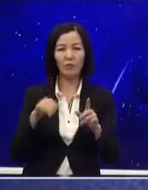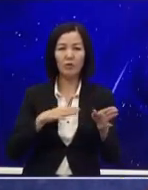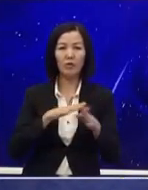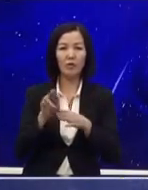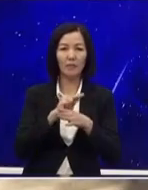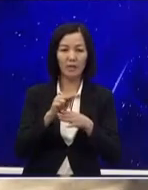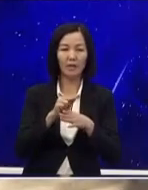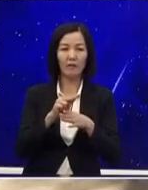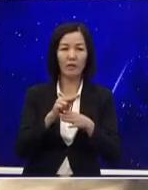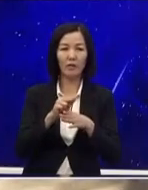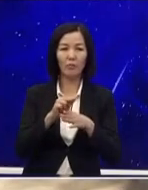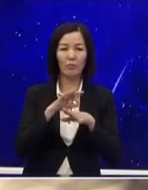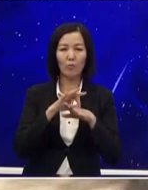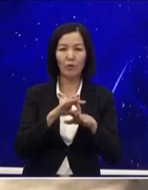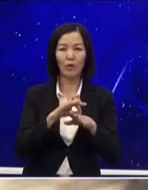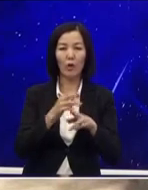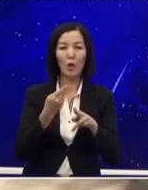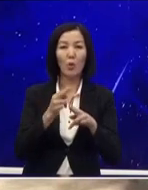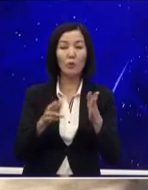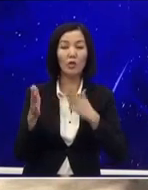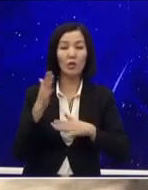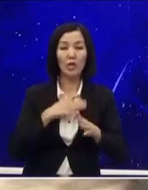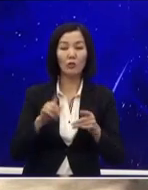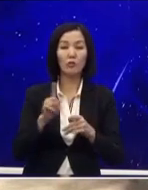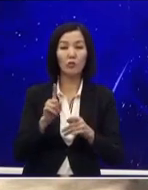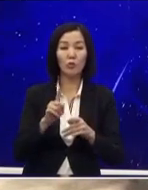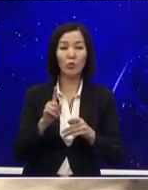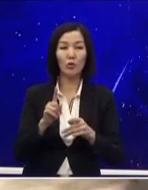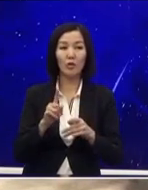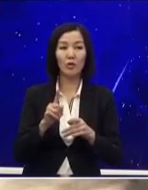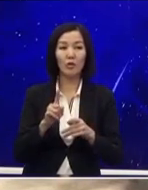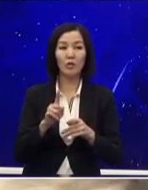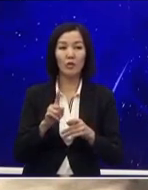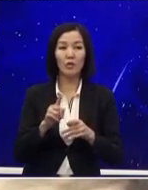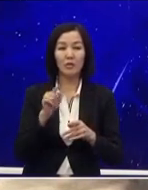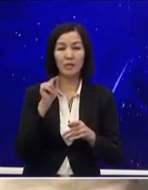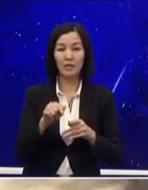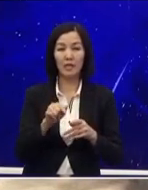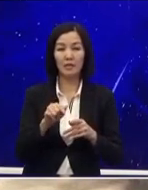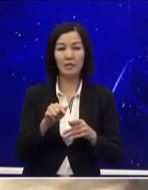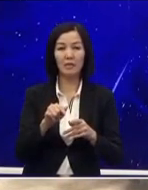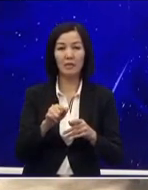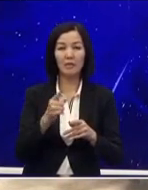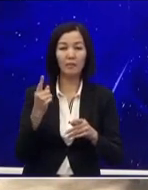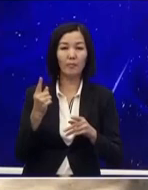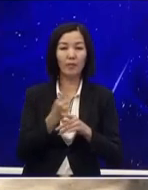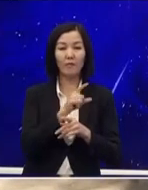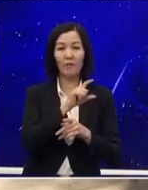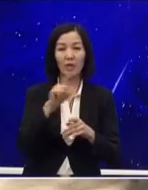капитального ремонта. Ну, очень радует нас то, что здесь предусмотрено на первом